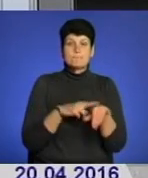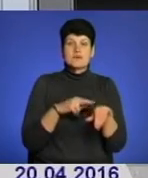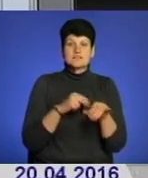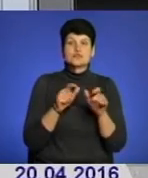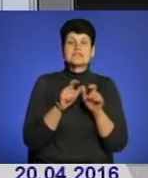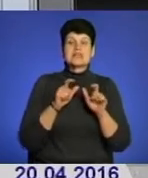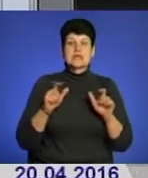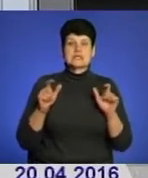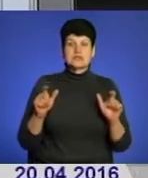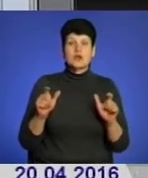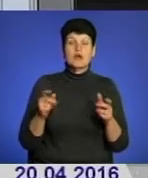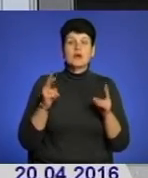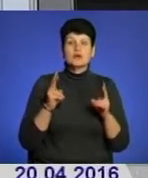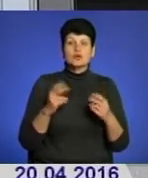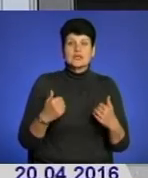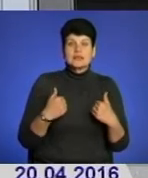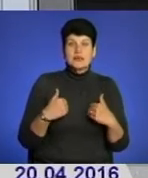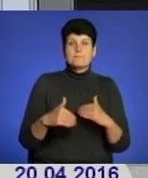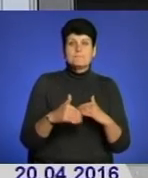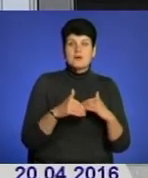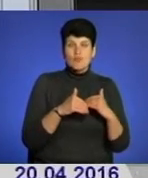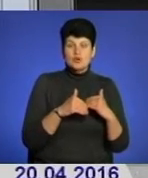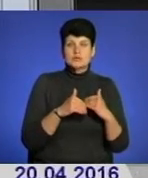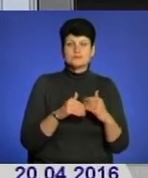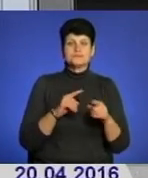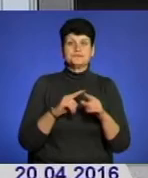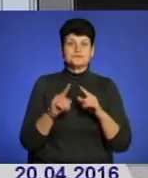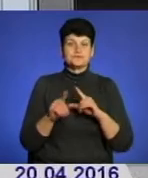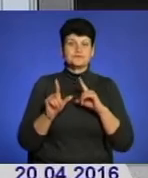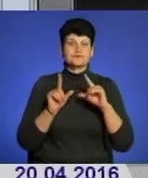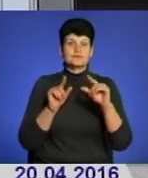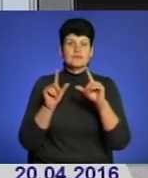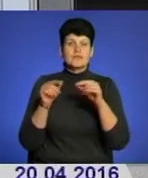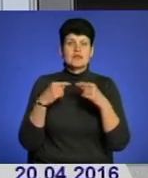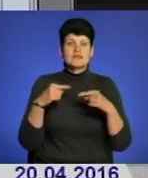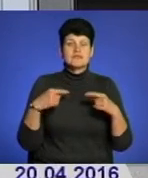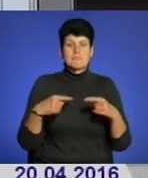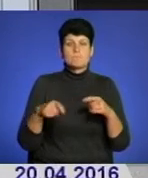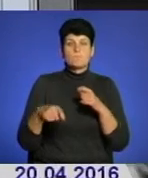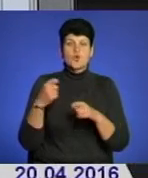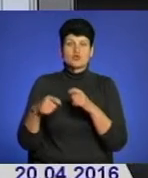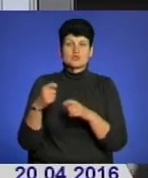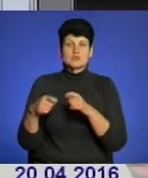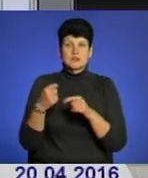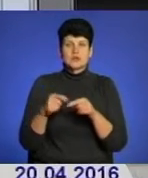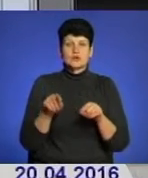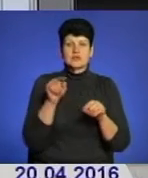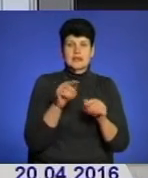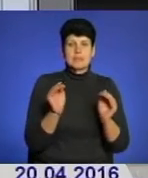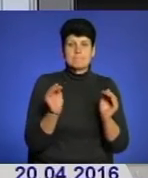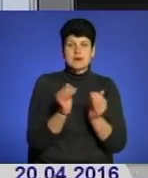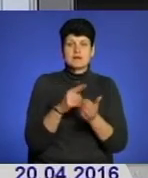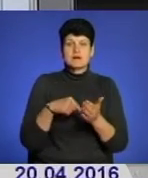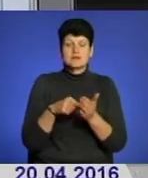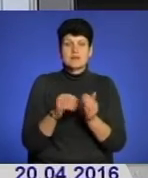полицейскую станцию, которая нам поможет реагировать и отреагировать на все правонарушения, особенно вот в таких малых городах